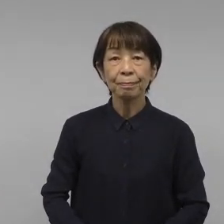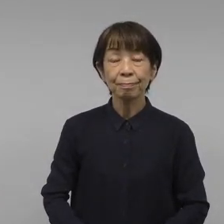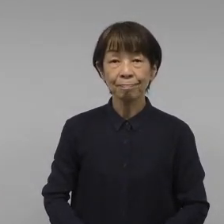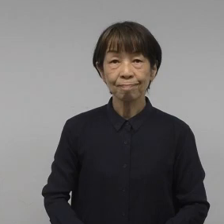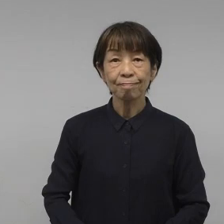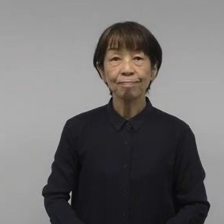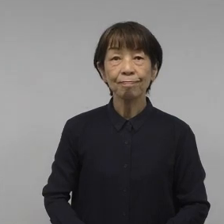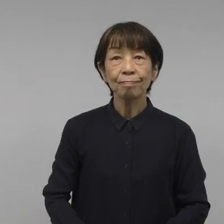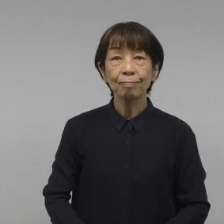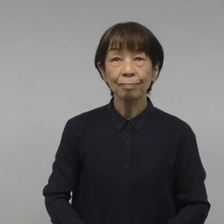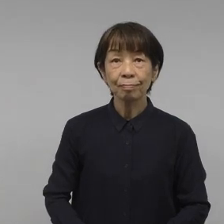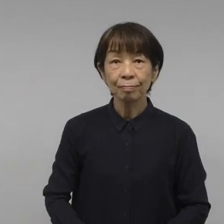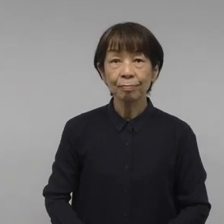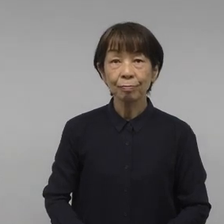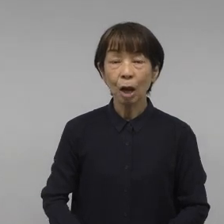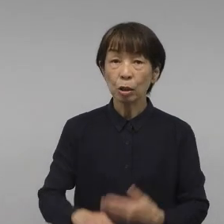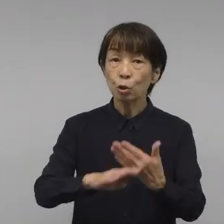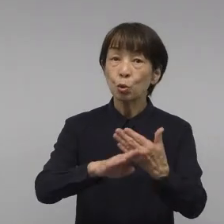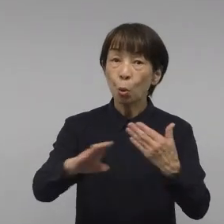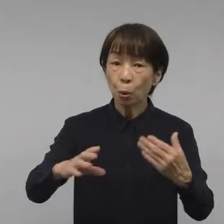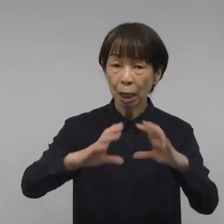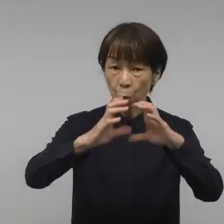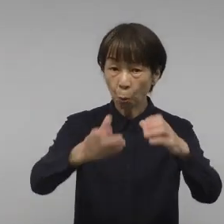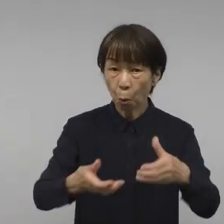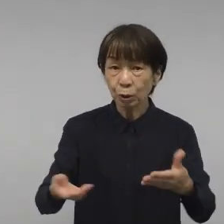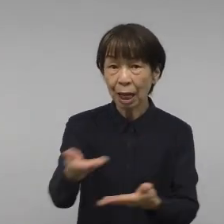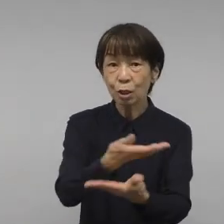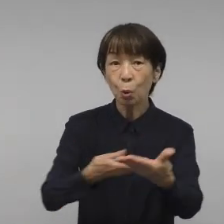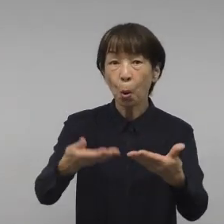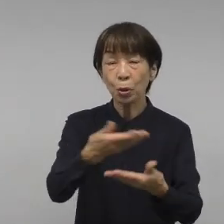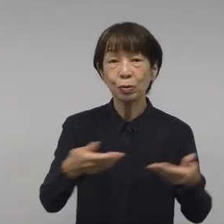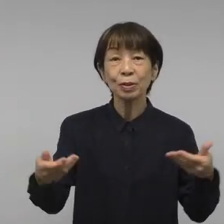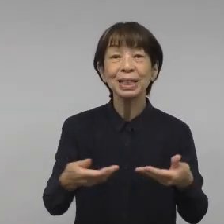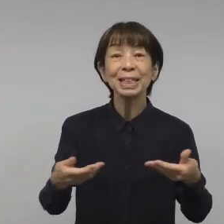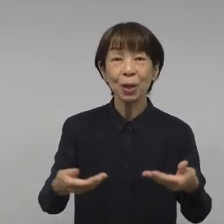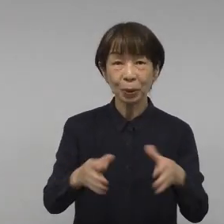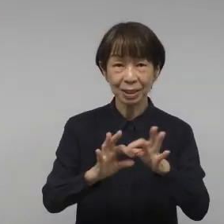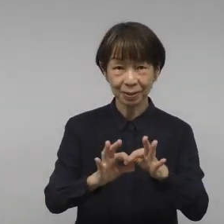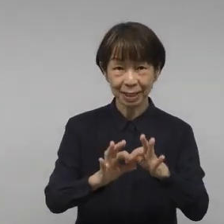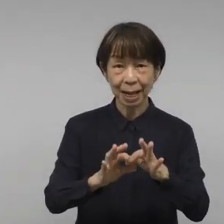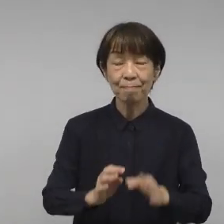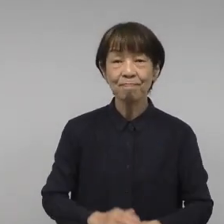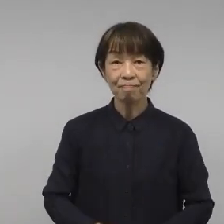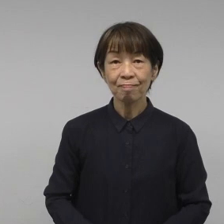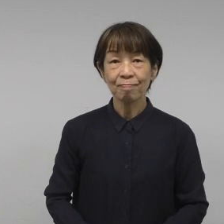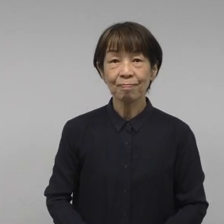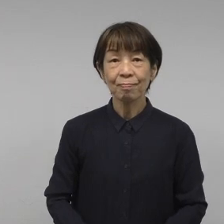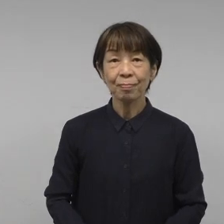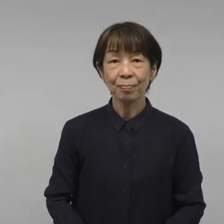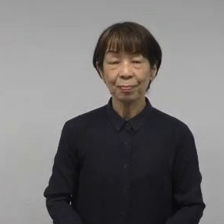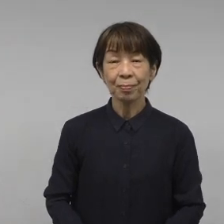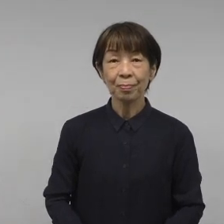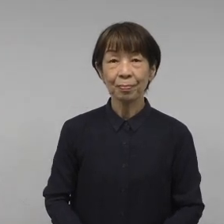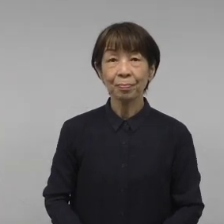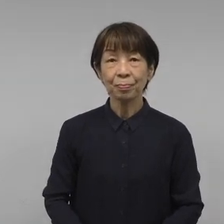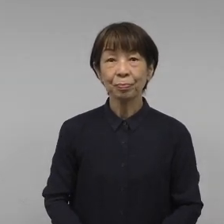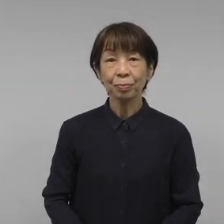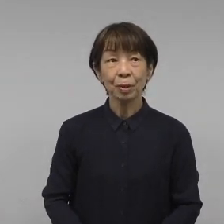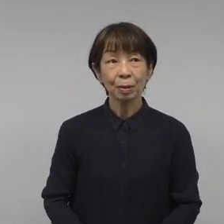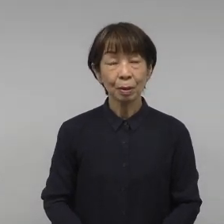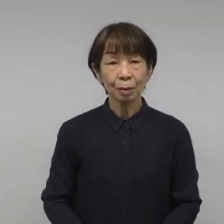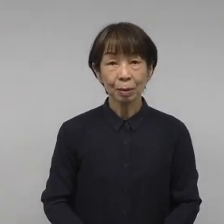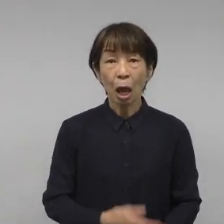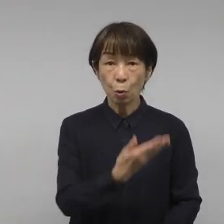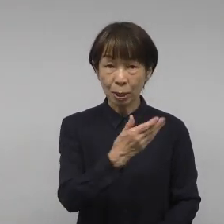それから、まあ、ついでというかその他の国際交流事業ということでありまして、この上に書いてあるの